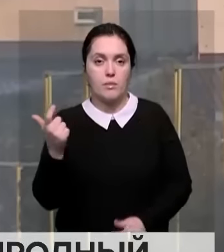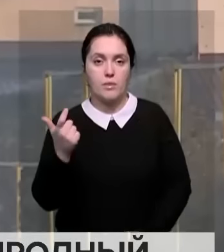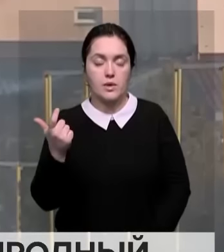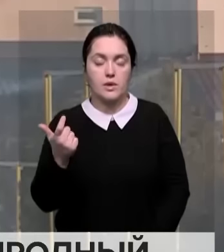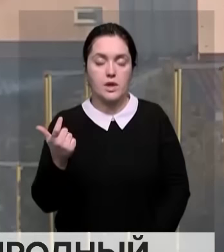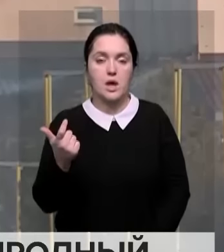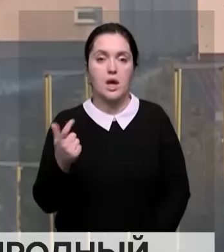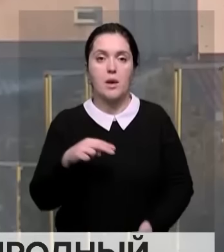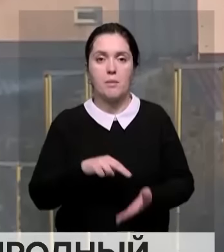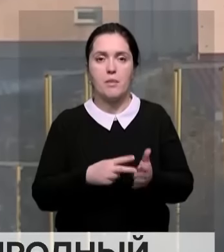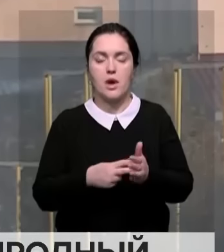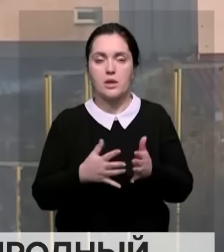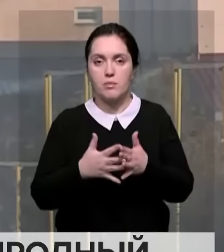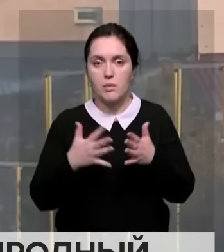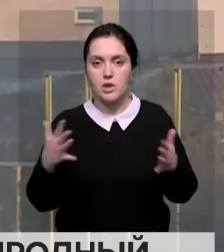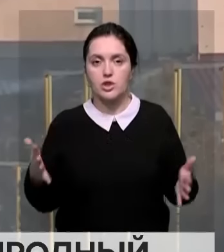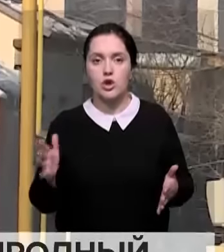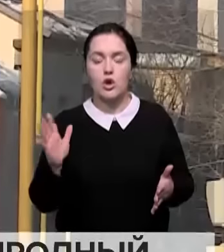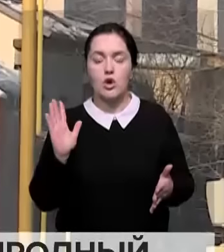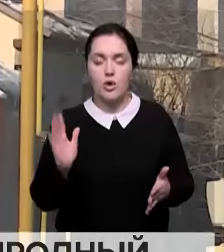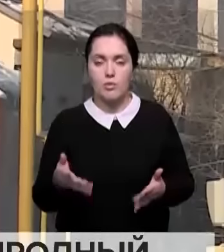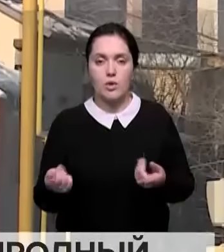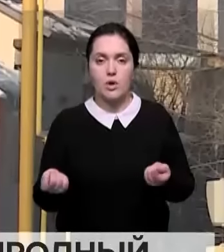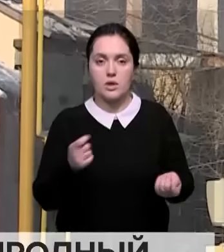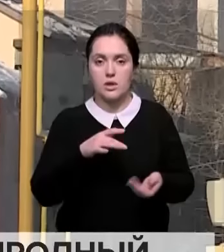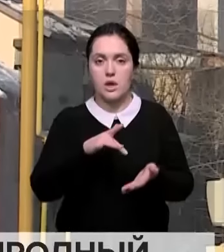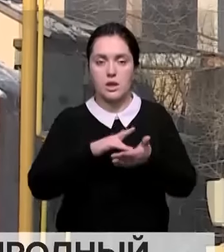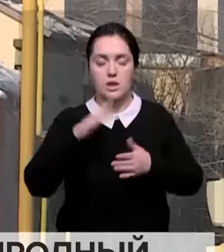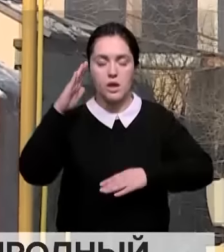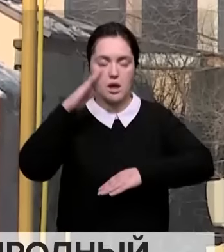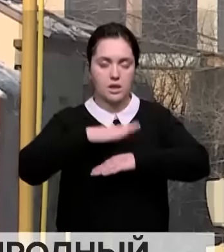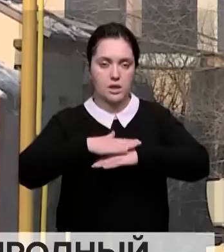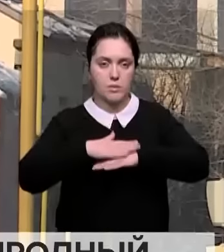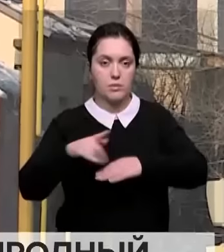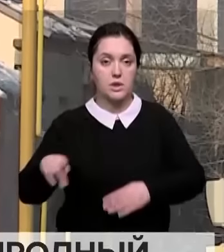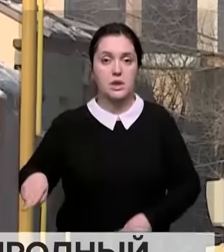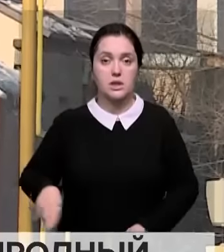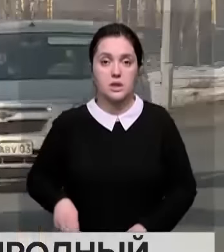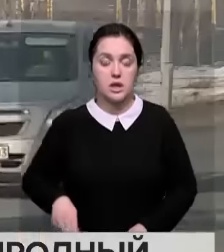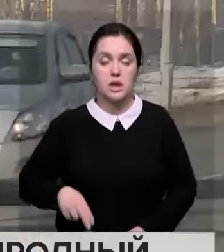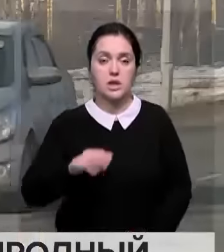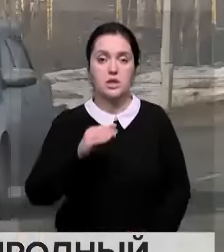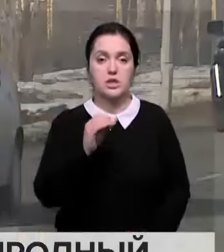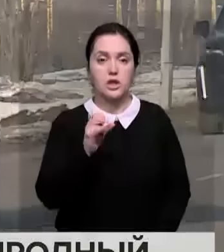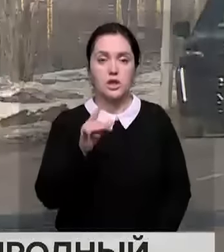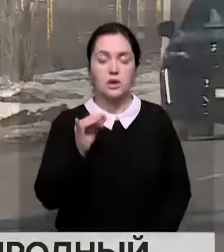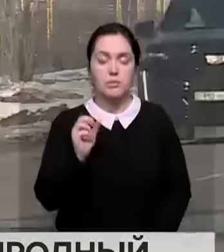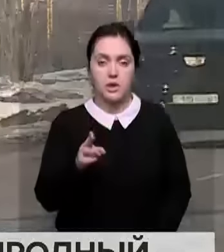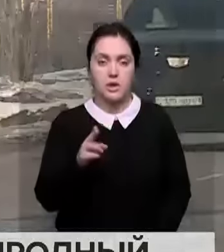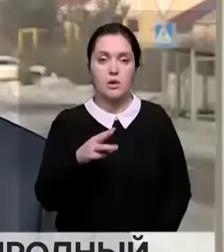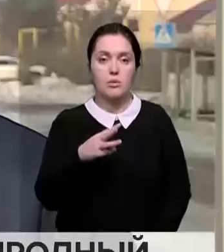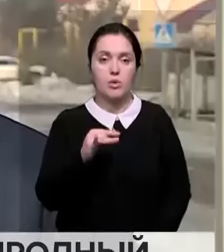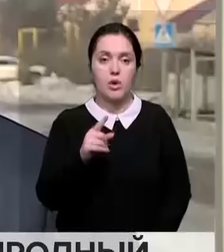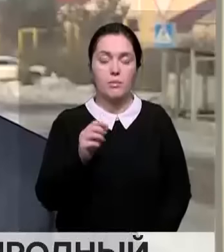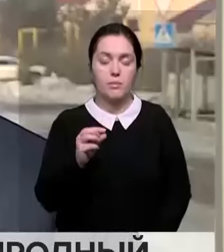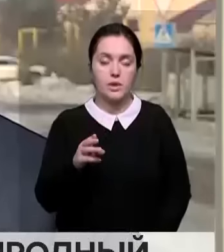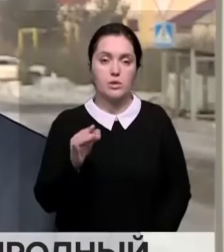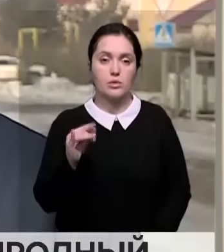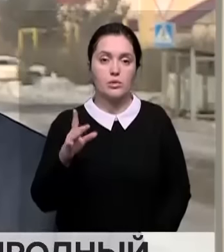комплексов. Планы большие, они будут координироваться с городским акиматом, отметил директор компании «Казахжилу» Жанибек Мухамбеталы. В текущем